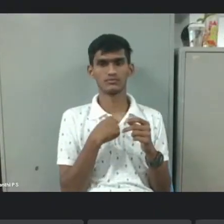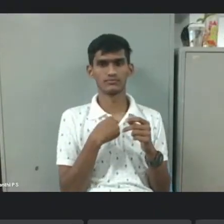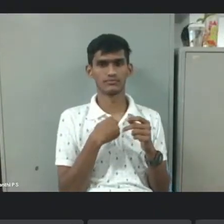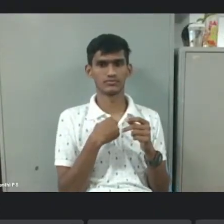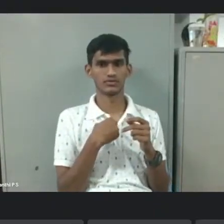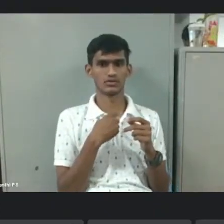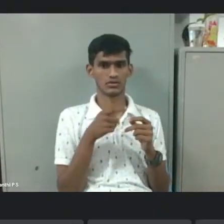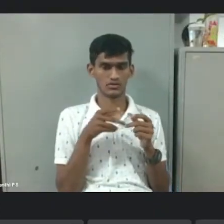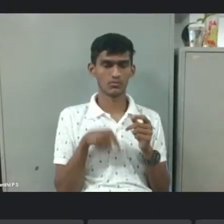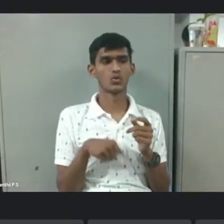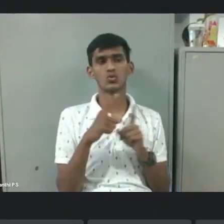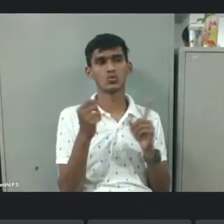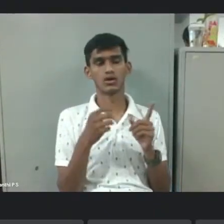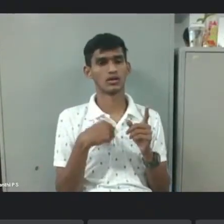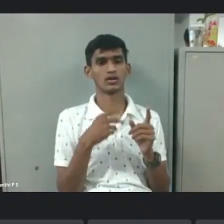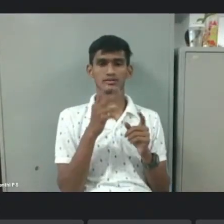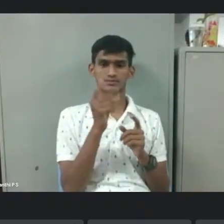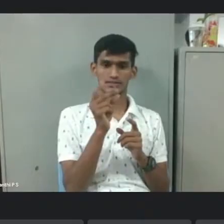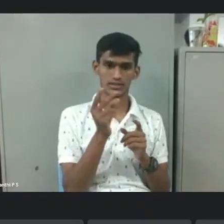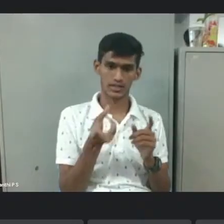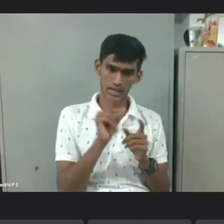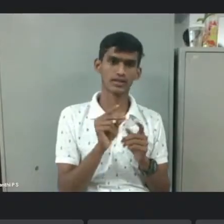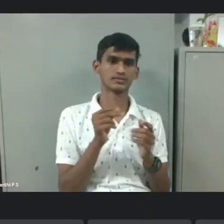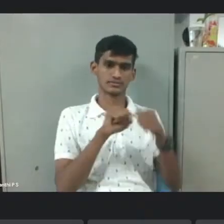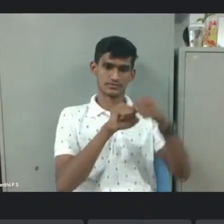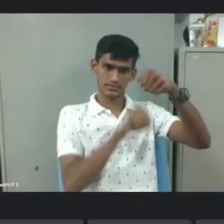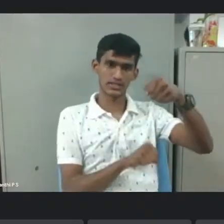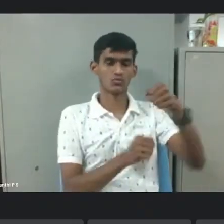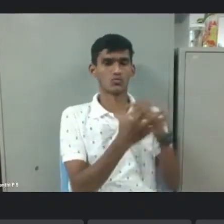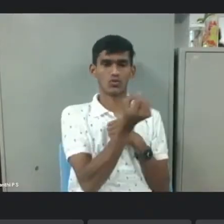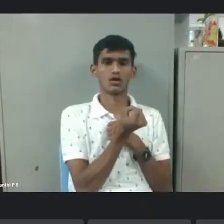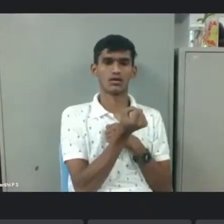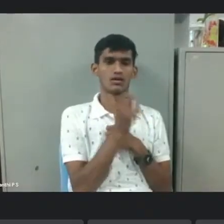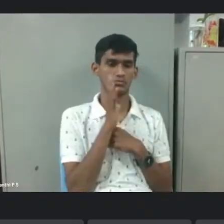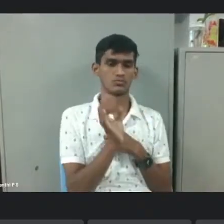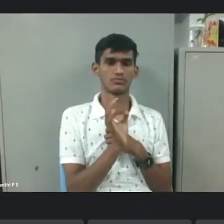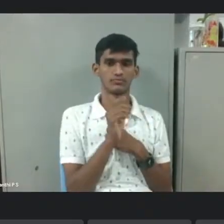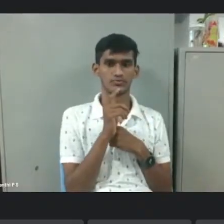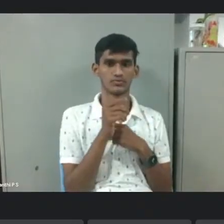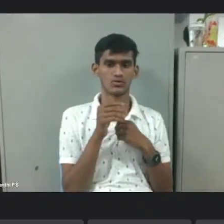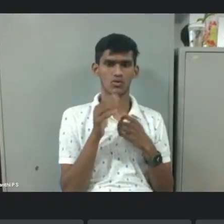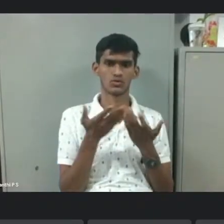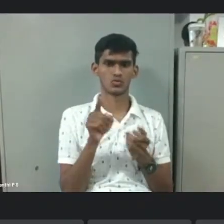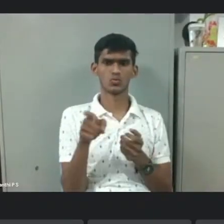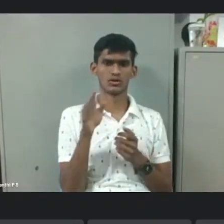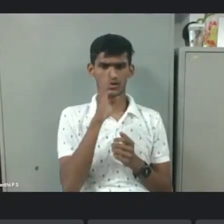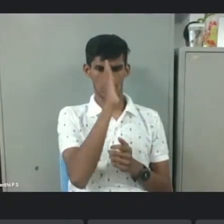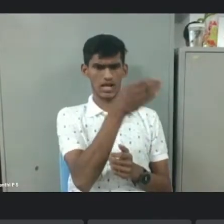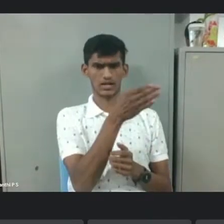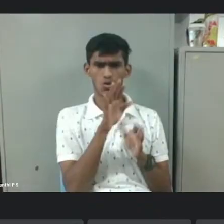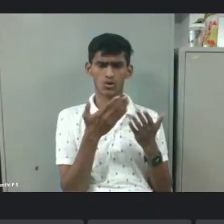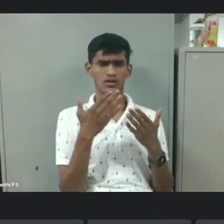രണ്ടാമത് സർട്ടിഫിക്കറ്റ് വാങ്ങണം. അത് എല്ലാം ഉൾപ്പെടുത്തിയിട്ടുള്ള സർട്ടിഫിക്കറ്റ് എന്തായാലും വാങ്ങണം. അപ്പൊ അതിന് നേരിട്ടോ അല്ലെങ്കിൽ കത്ത്